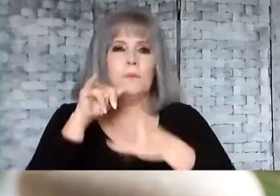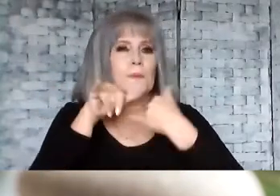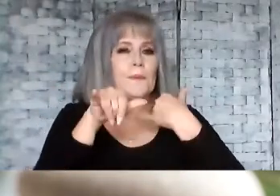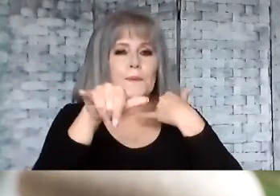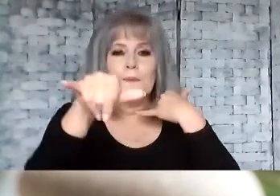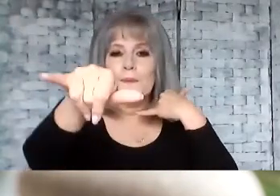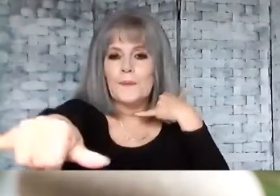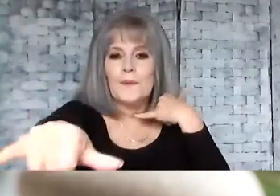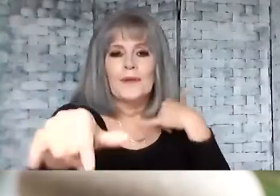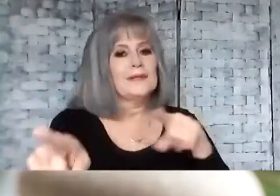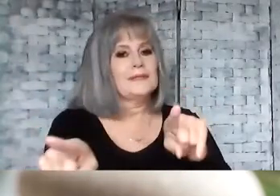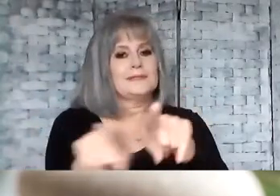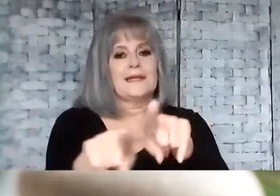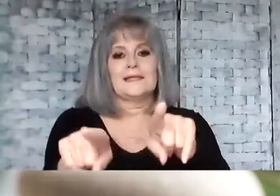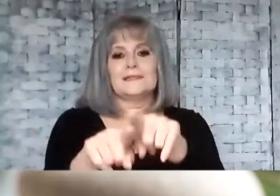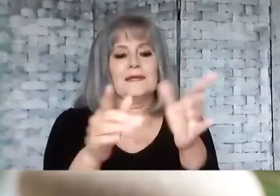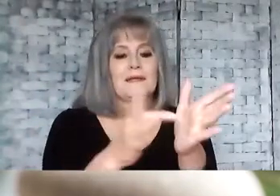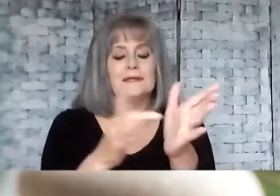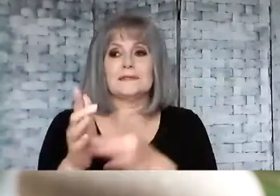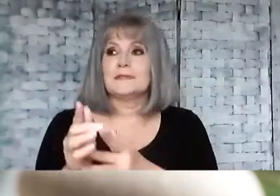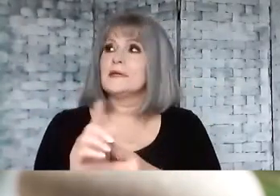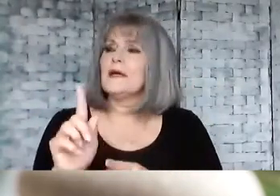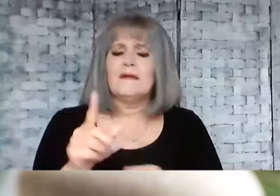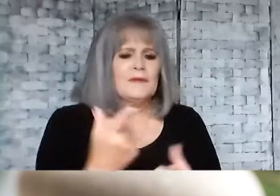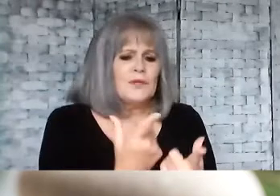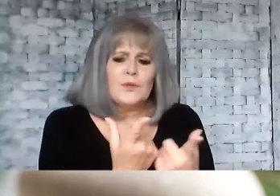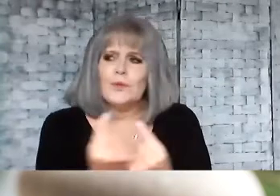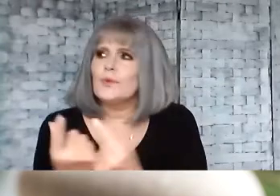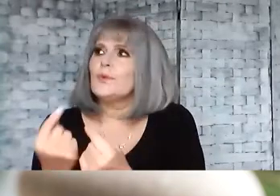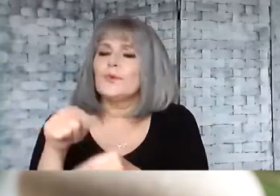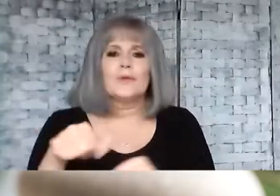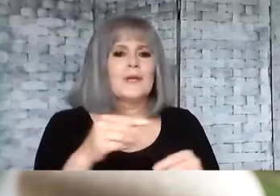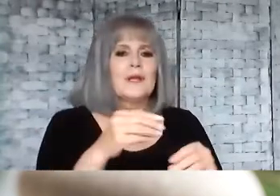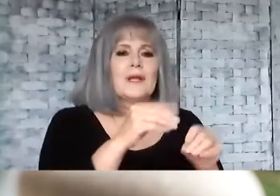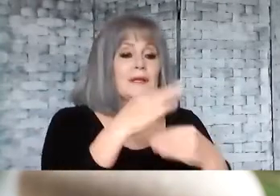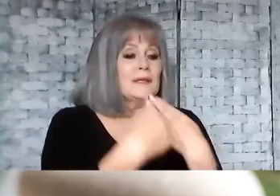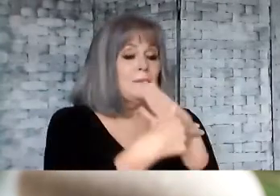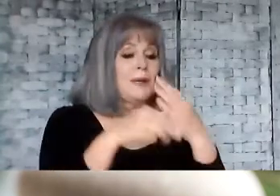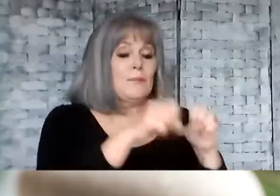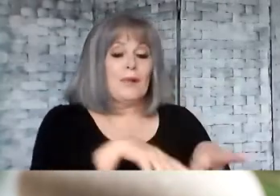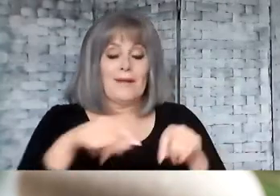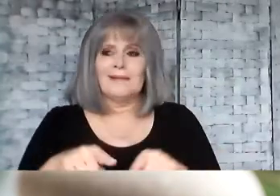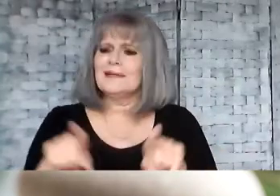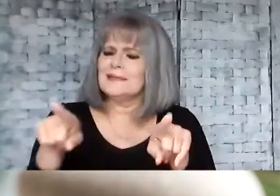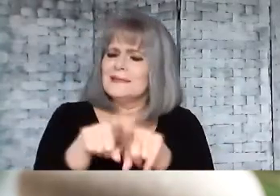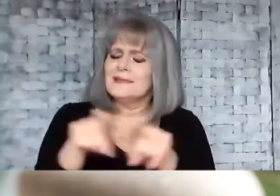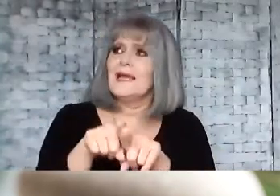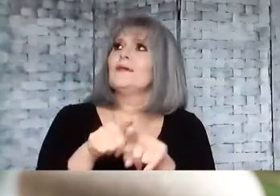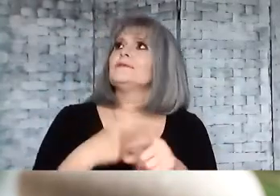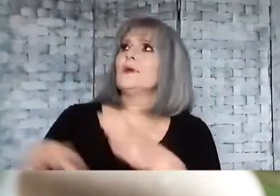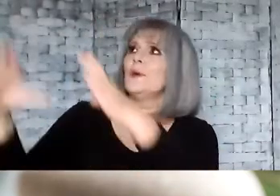ewigheid dieselfde Jesus is. En dit wat u in Handelinge gedoen het, is wat u ons vandag nog